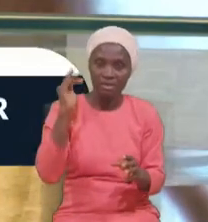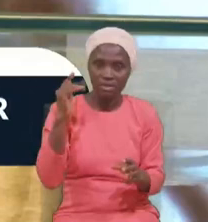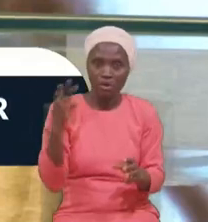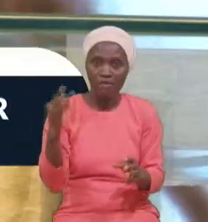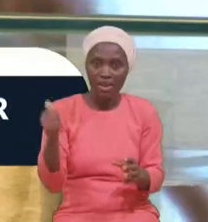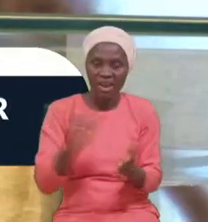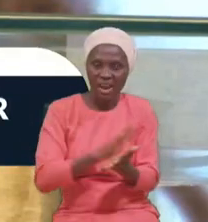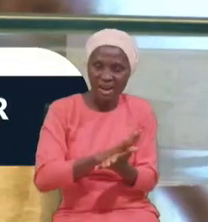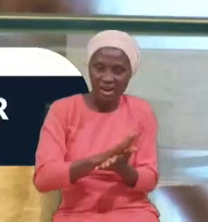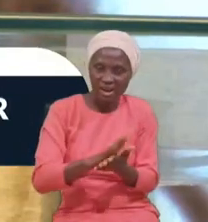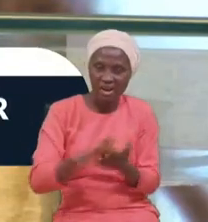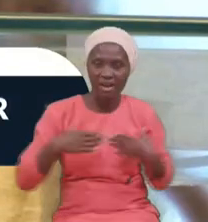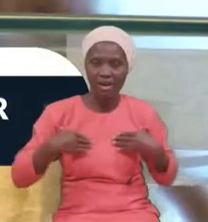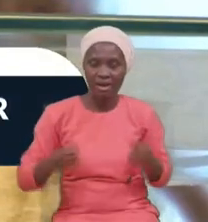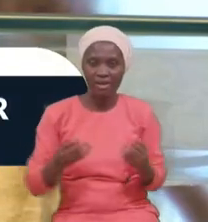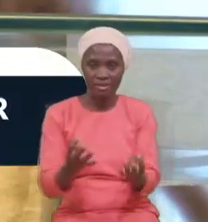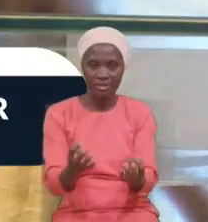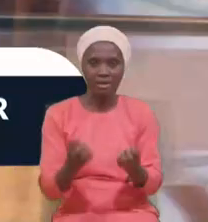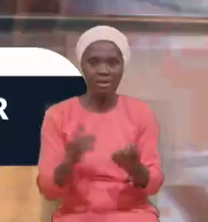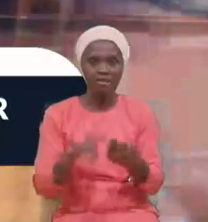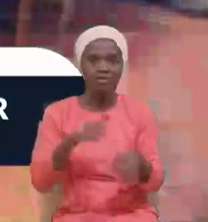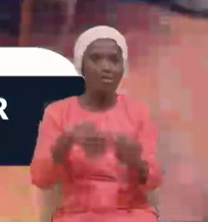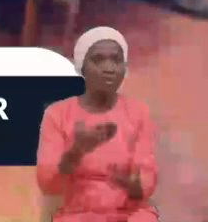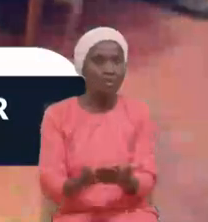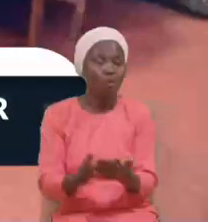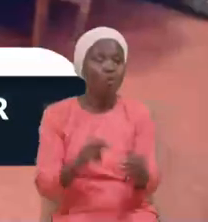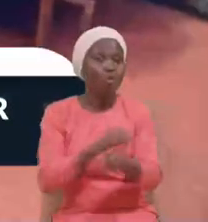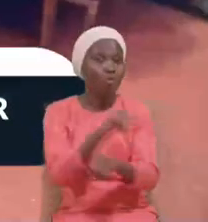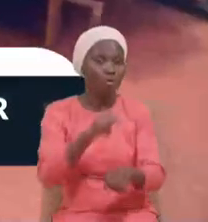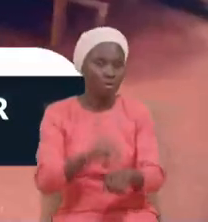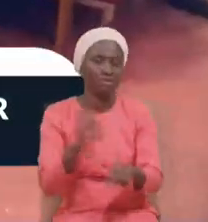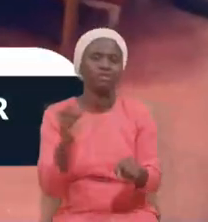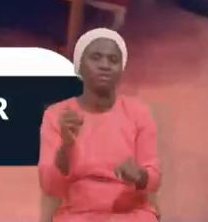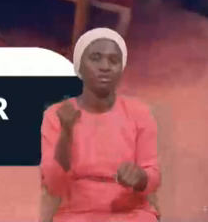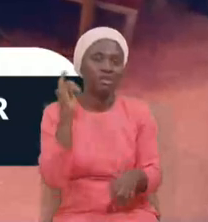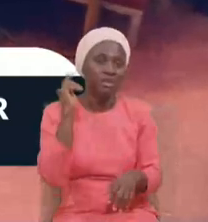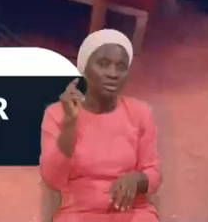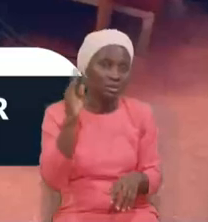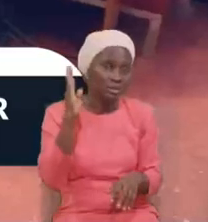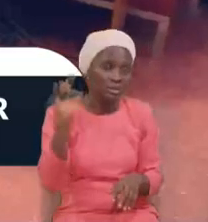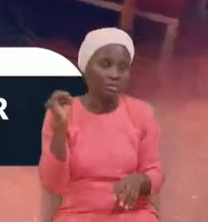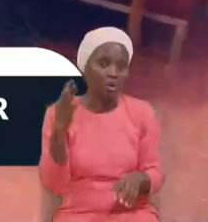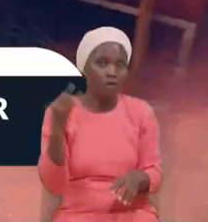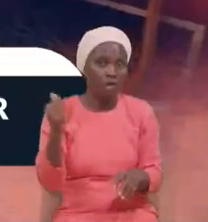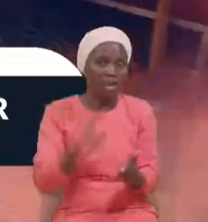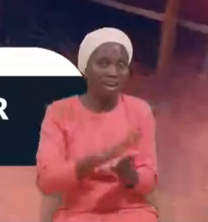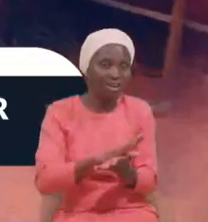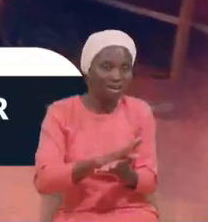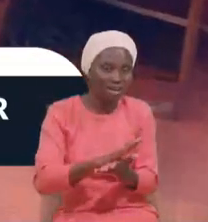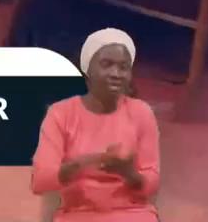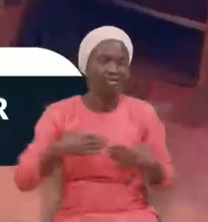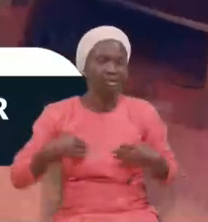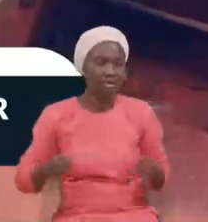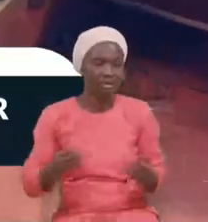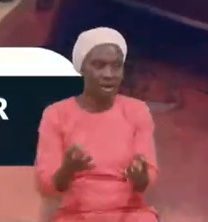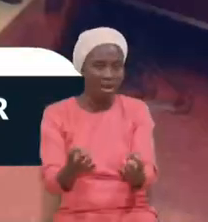d'un lépreux purifié à la nation entière. Le témoignage d'un lépreux